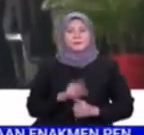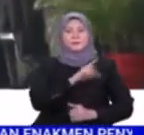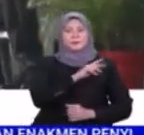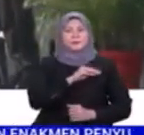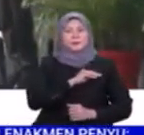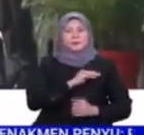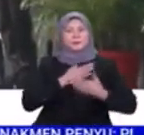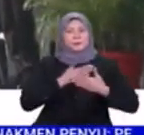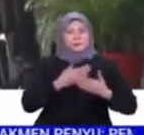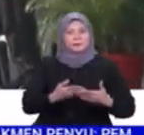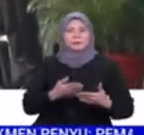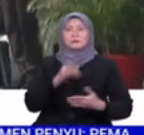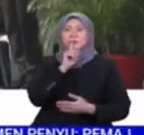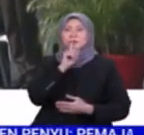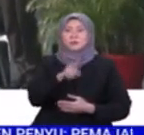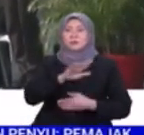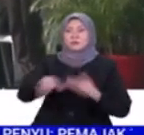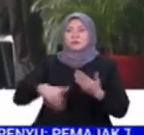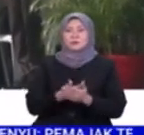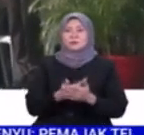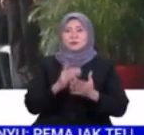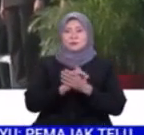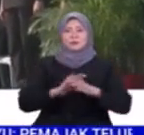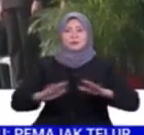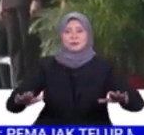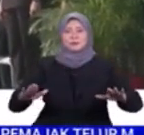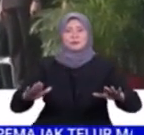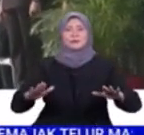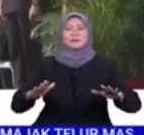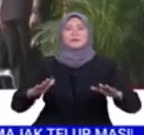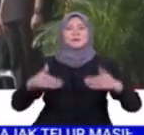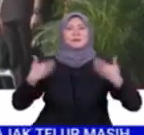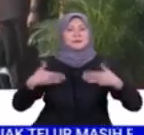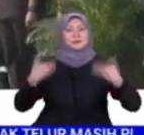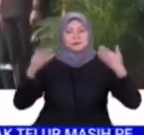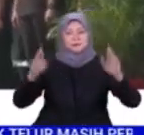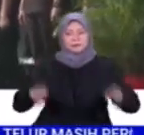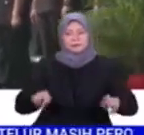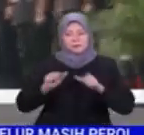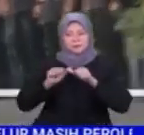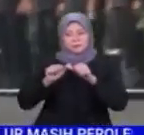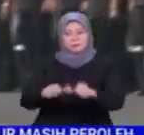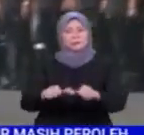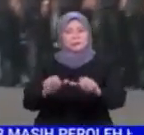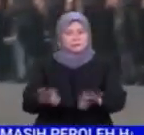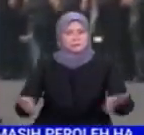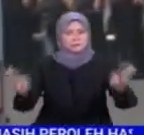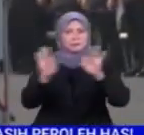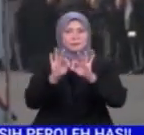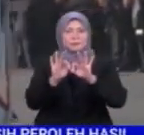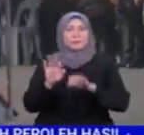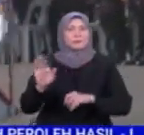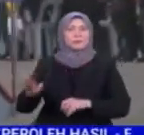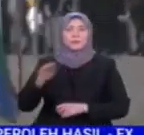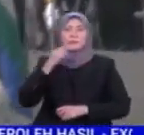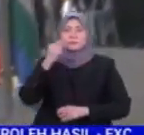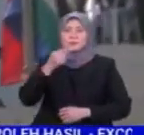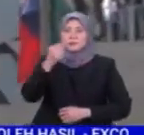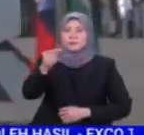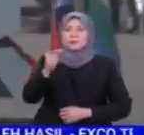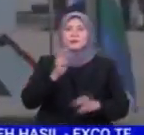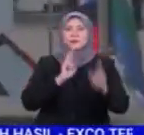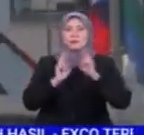Kementerian turut komited memastikan keselamatan dan kesejahteraan rakyat terus diutamakan. Beliau bercakap demikian